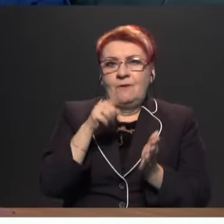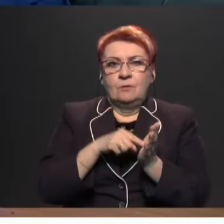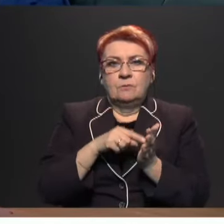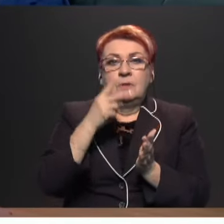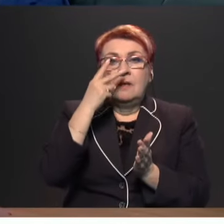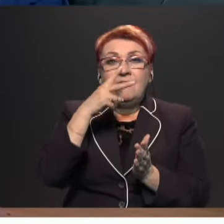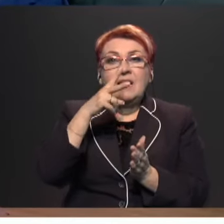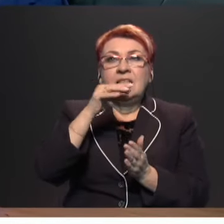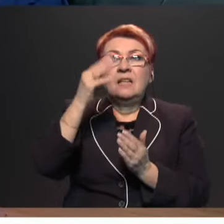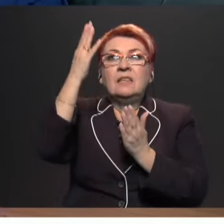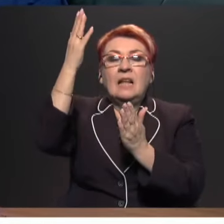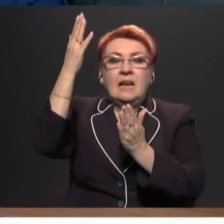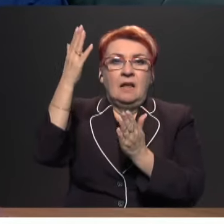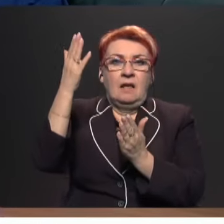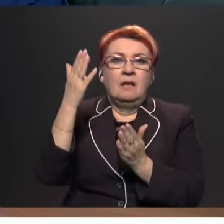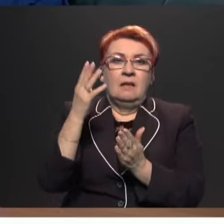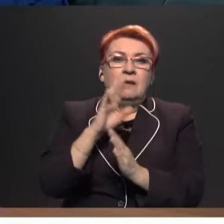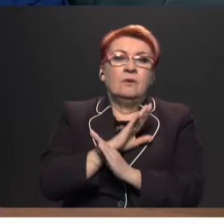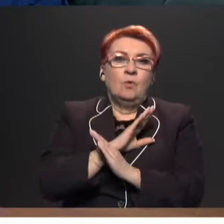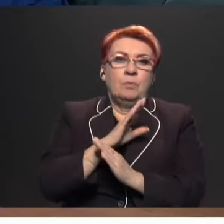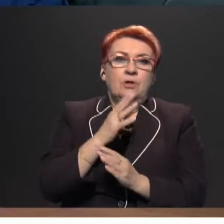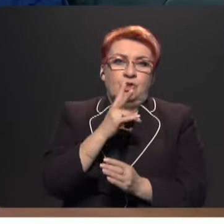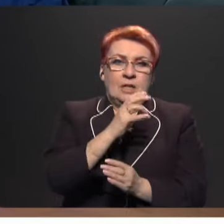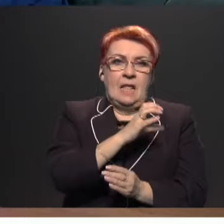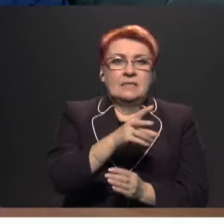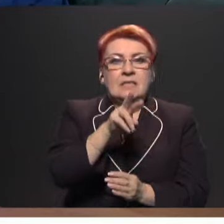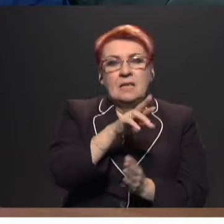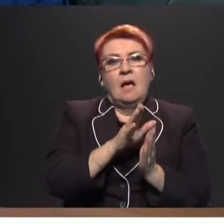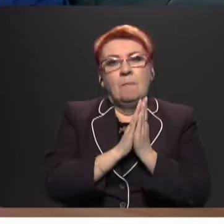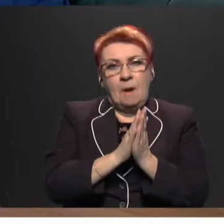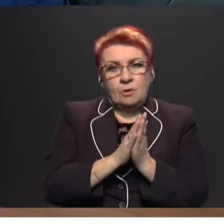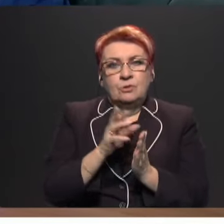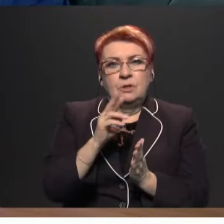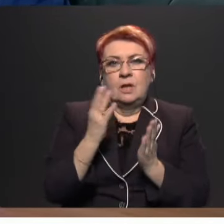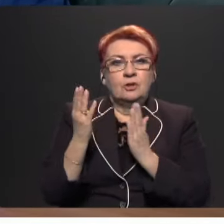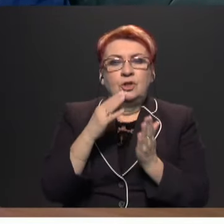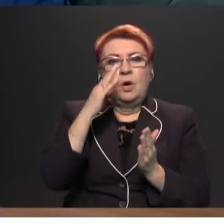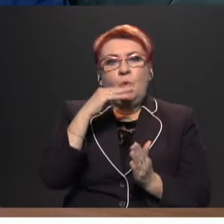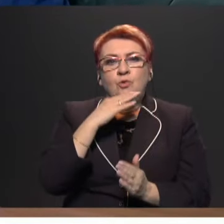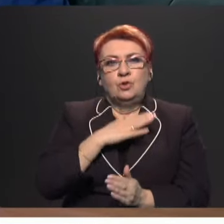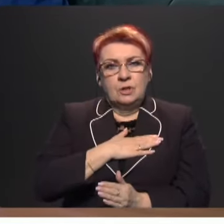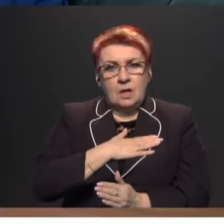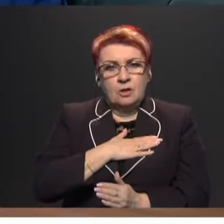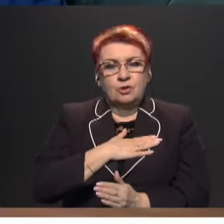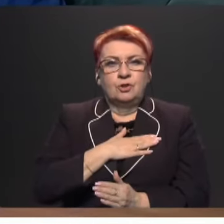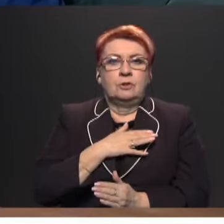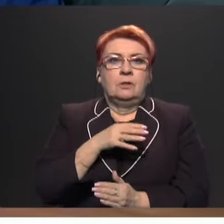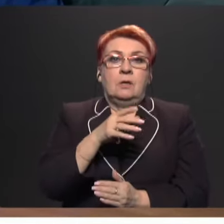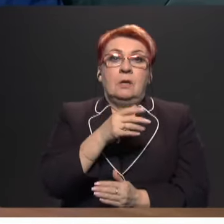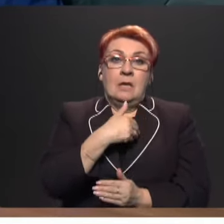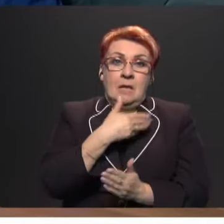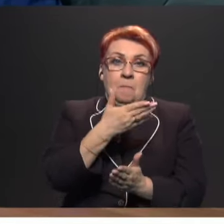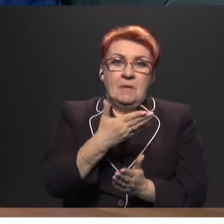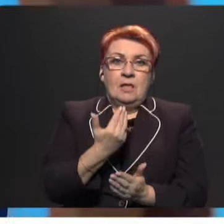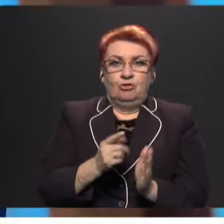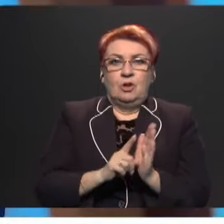ли они нас или слышат ли они нас? Я молюсь. Я читаю «Отче наши», и мне стало легче.